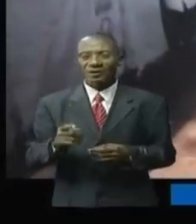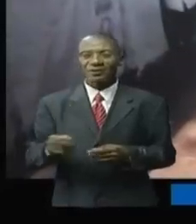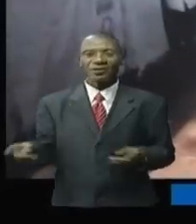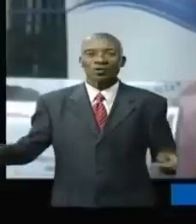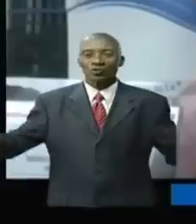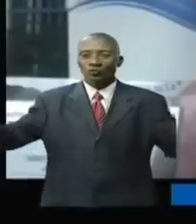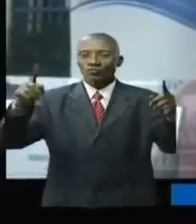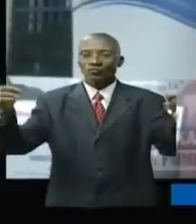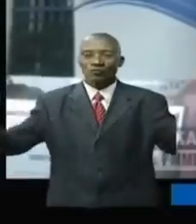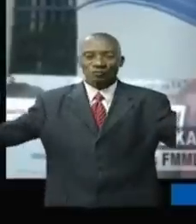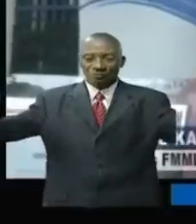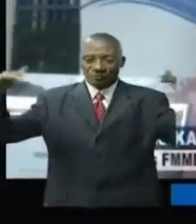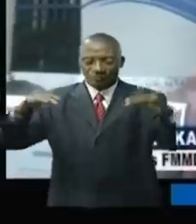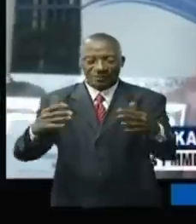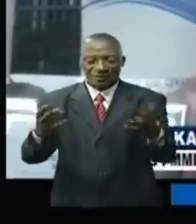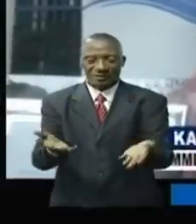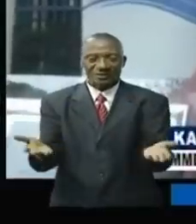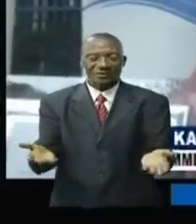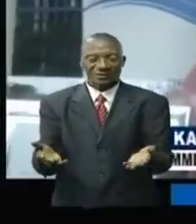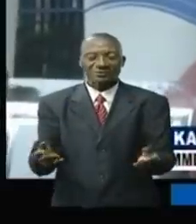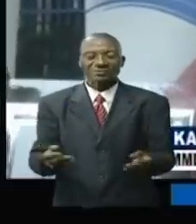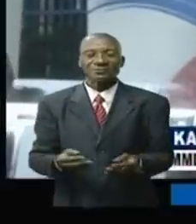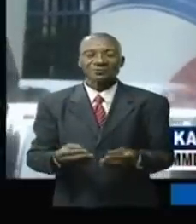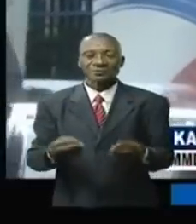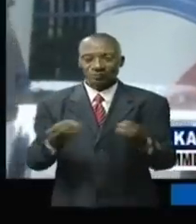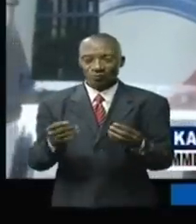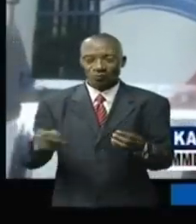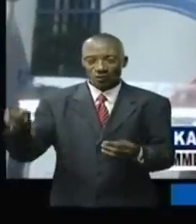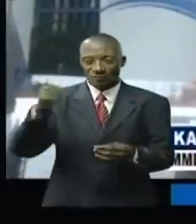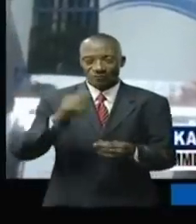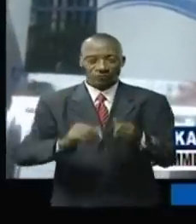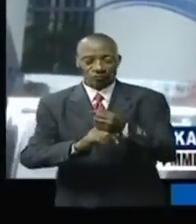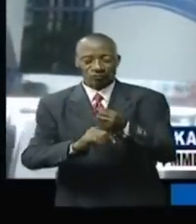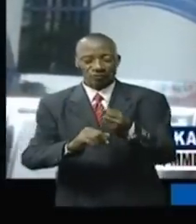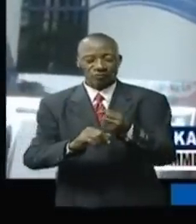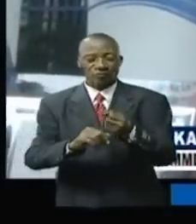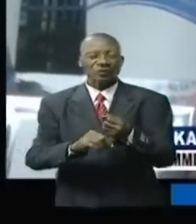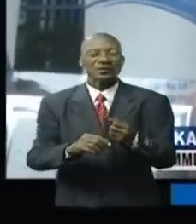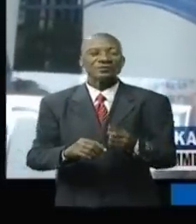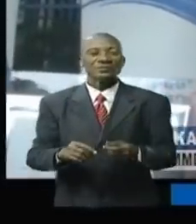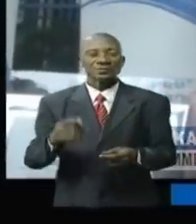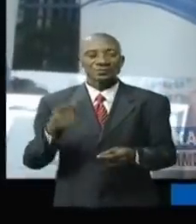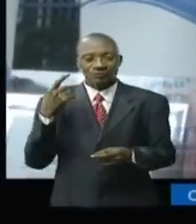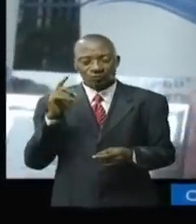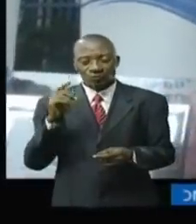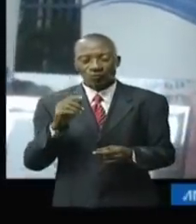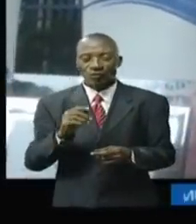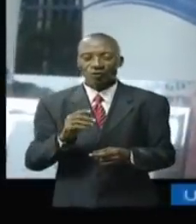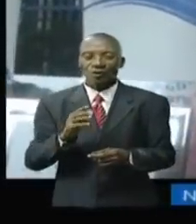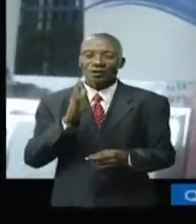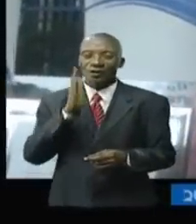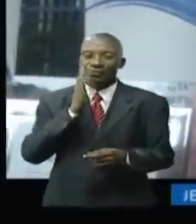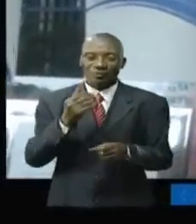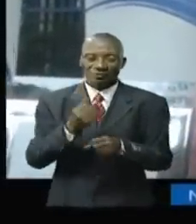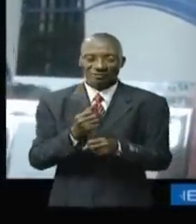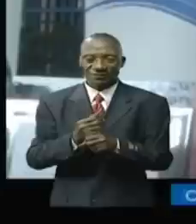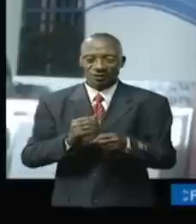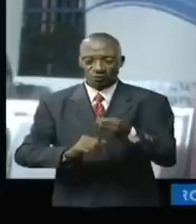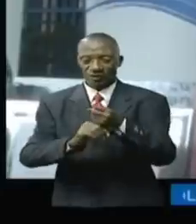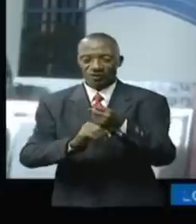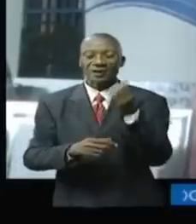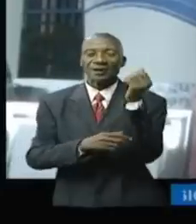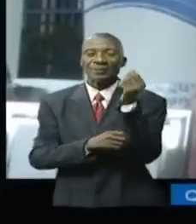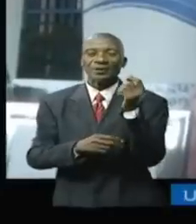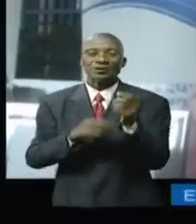suffisance l'intérêt que vous accordez au combat que nous menons au profit de personnes vulnérables, des réfugiés,